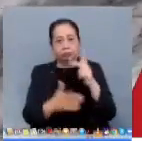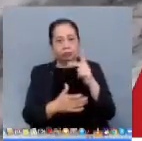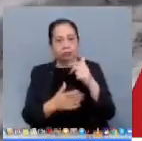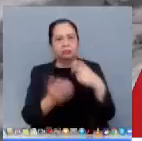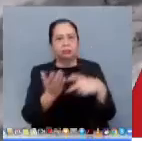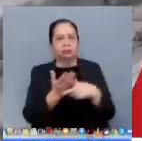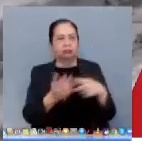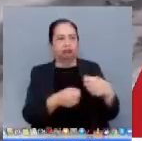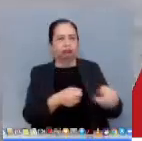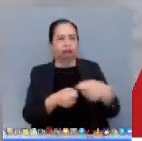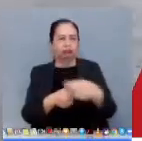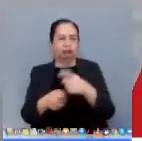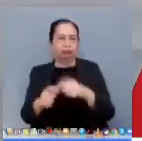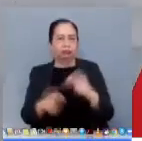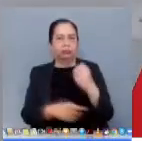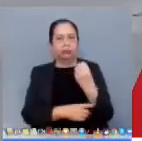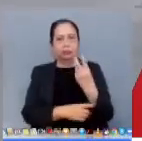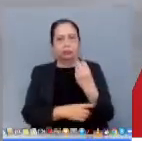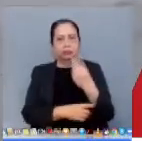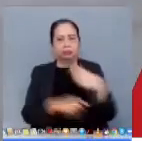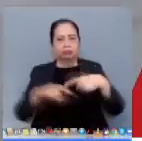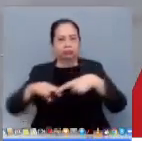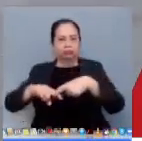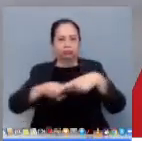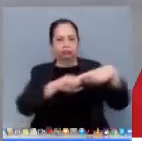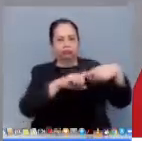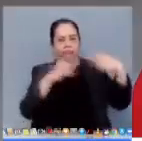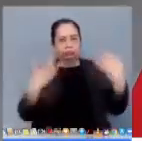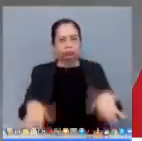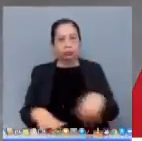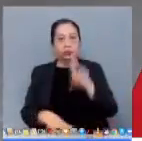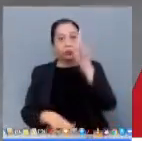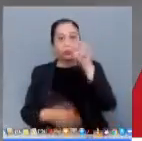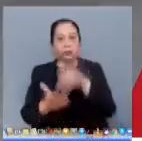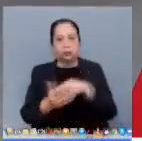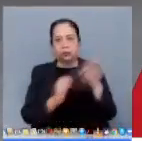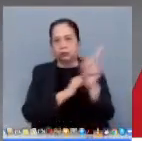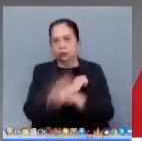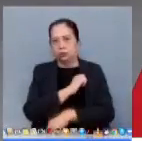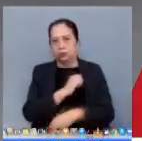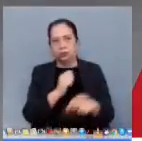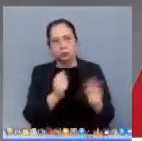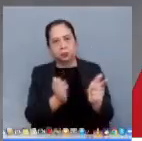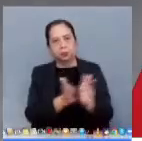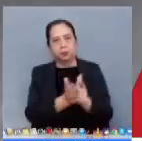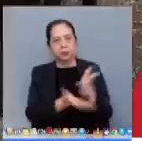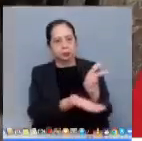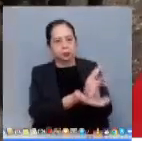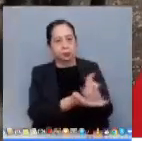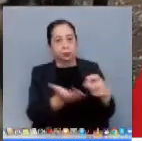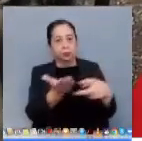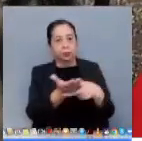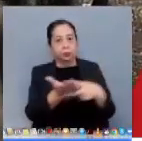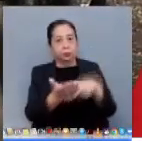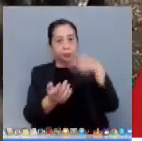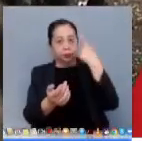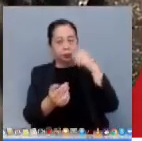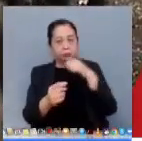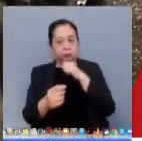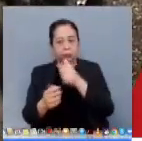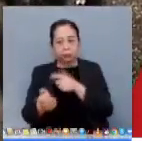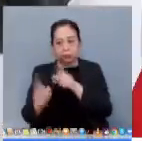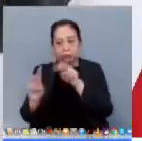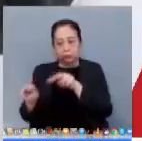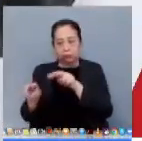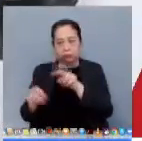habang 12 ang nahata. 1,000 pesos po ang multa sa illegal parking, habang yung ticket para sa unattended vehicles ay 2,000